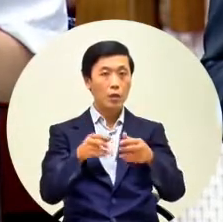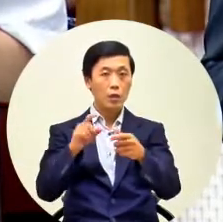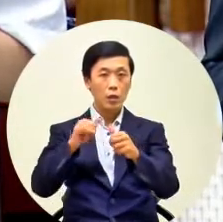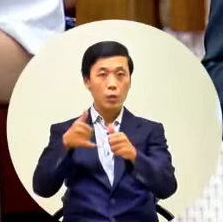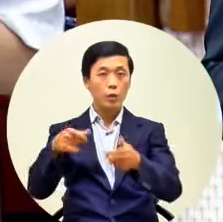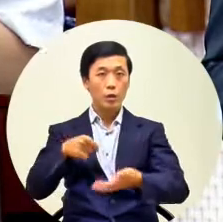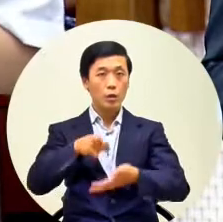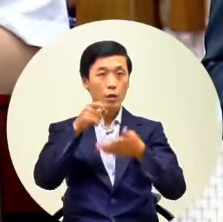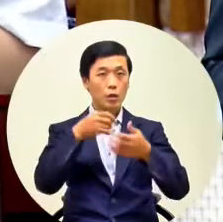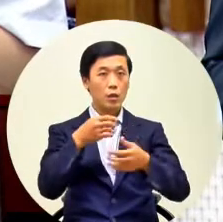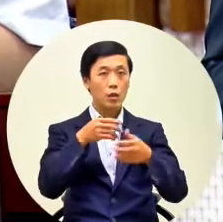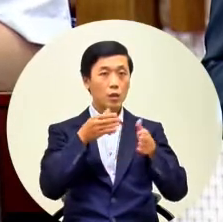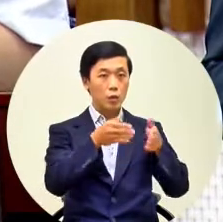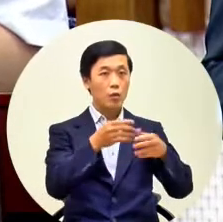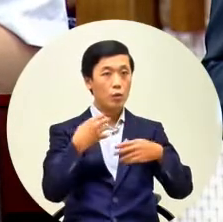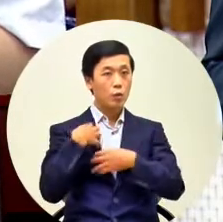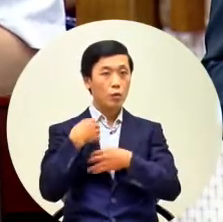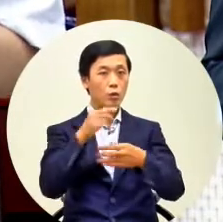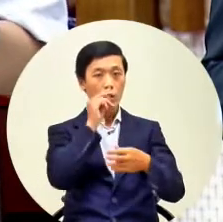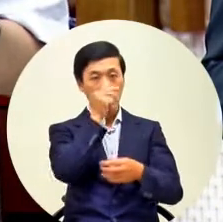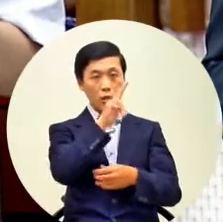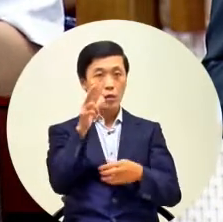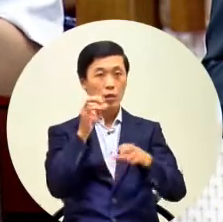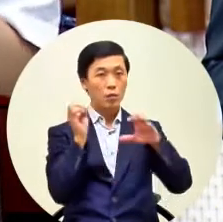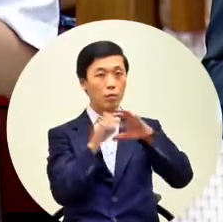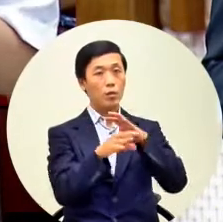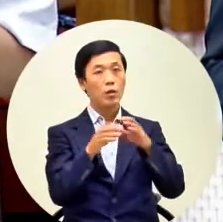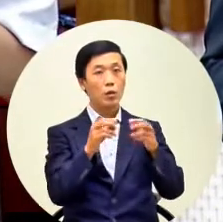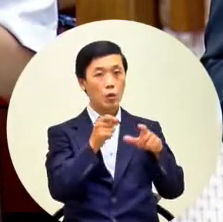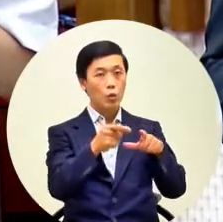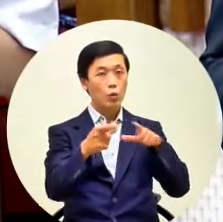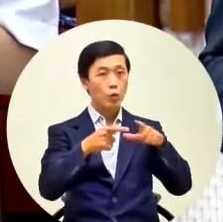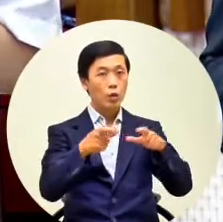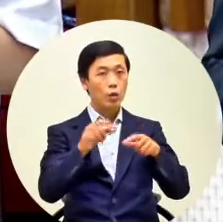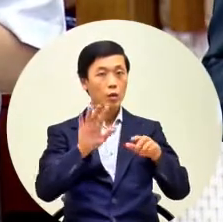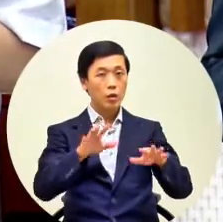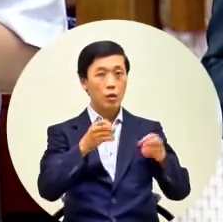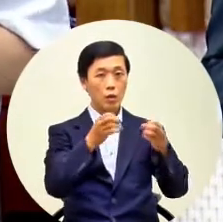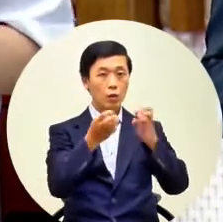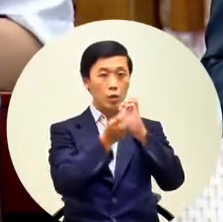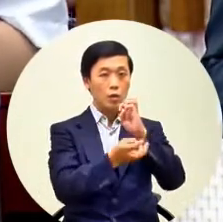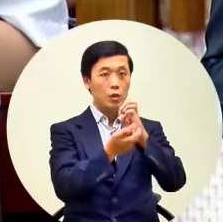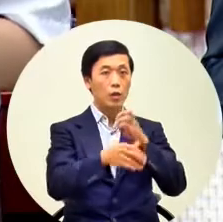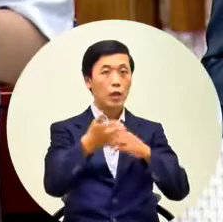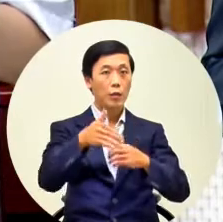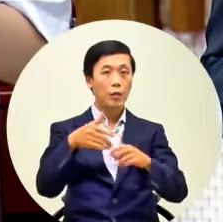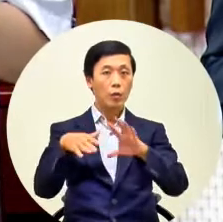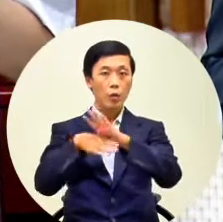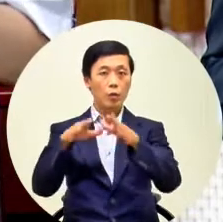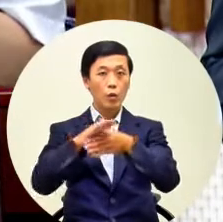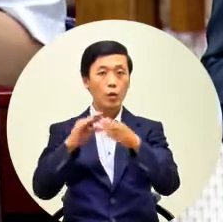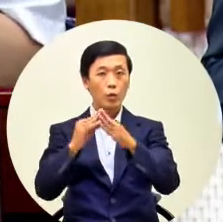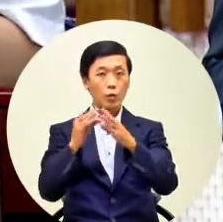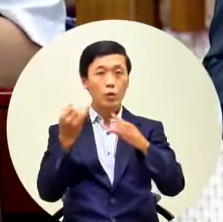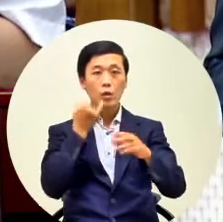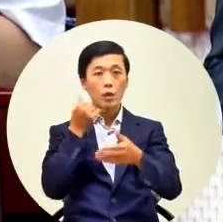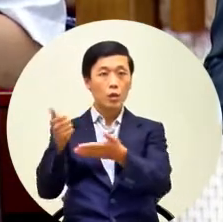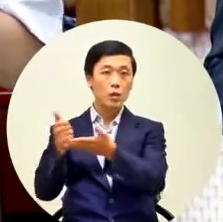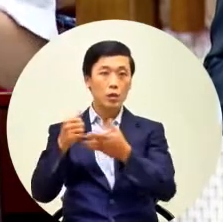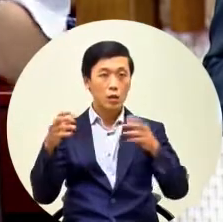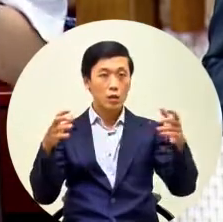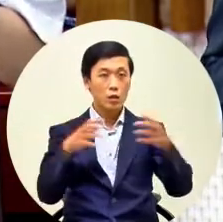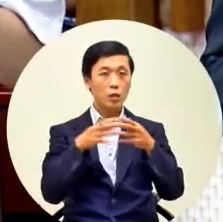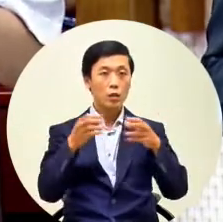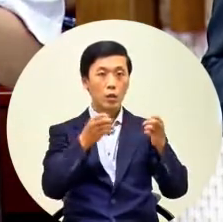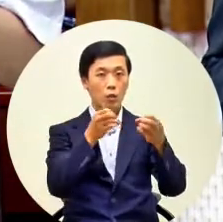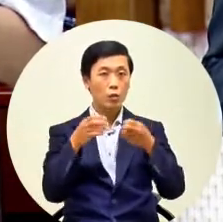特色的一个主题公园。目前还没有提出这样比较细项的，甚至我们文化局也跟纳入来一起来做讨论看怎么样把